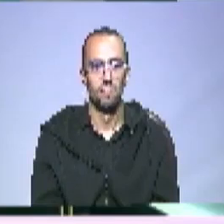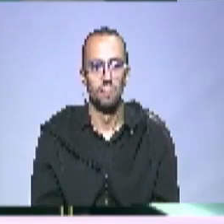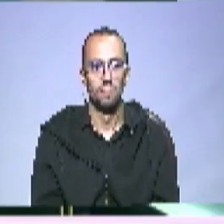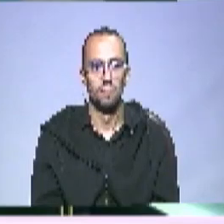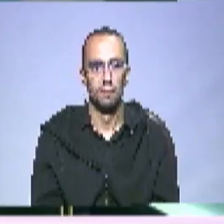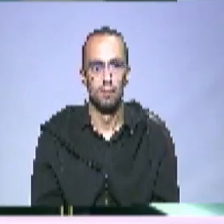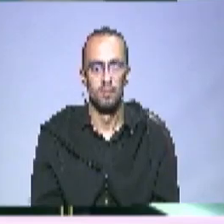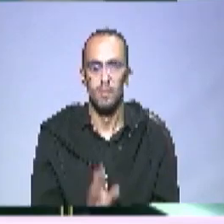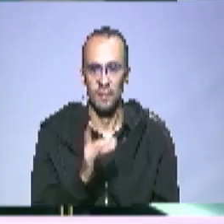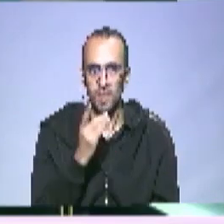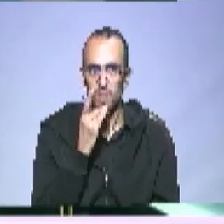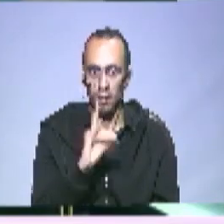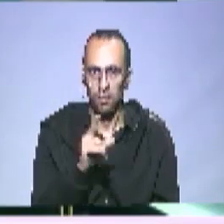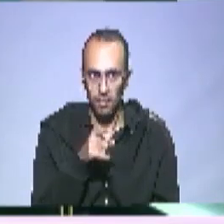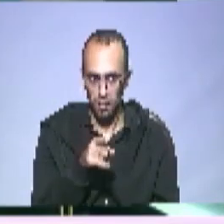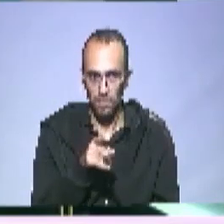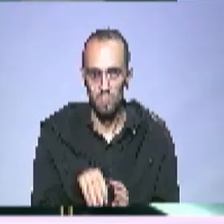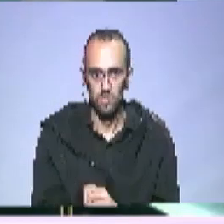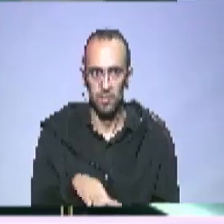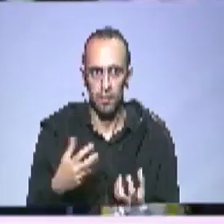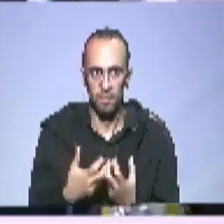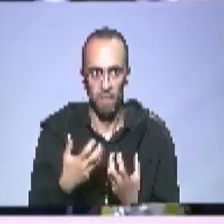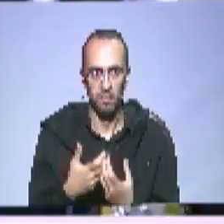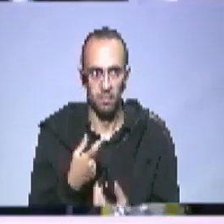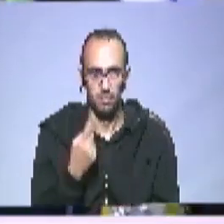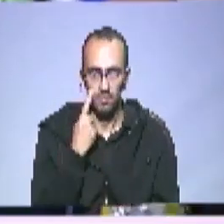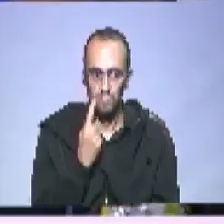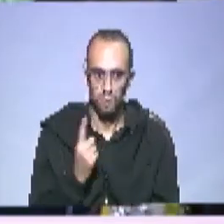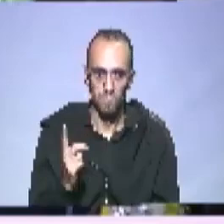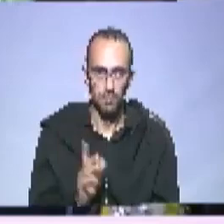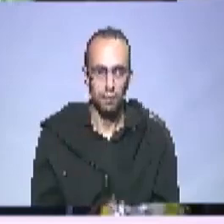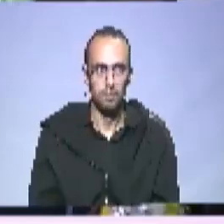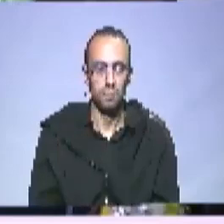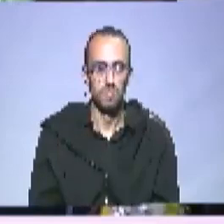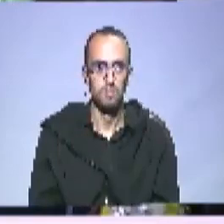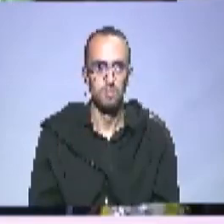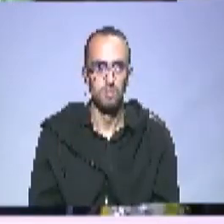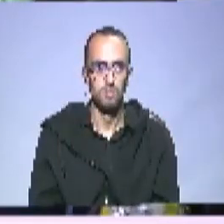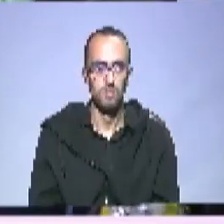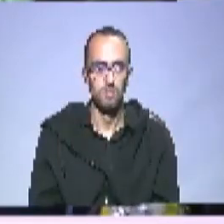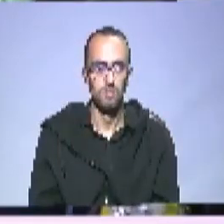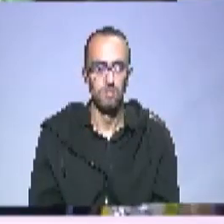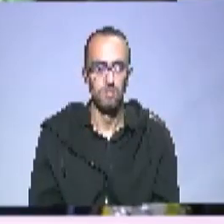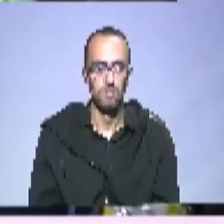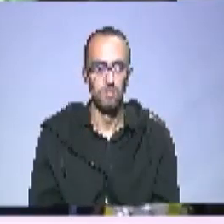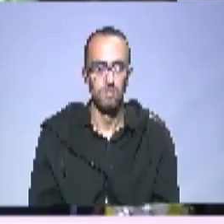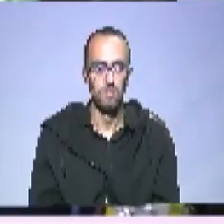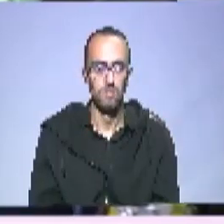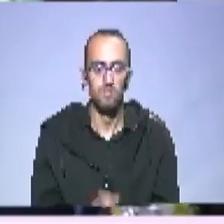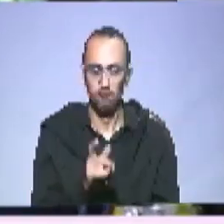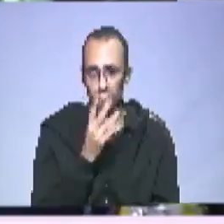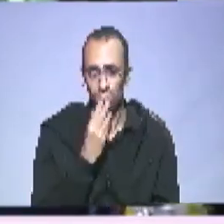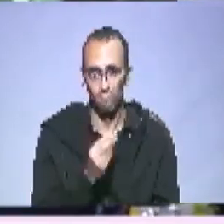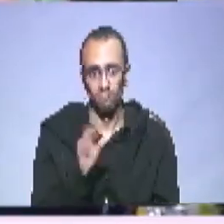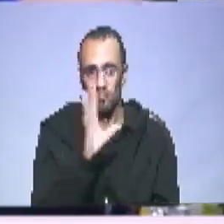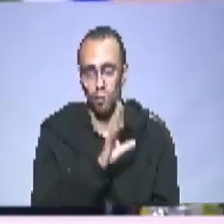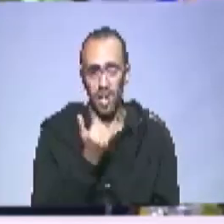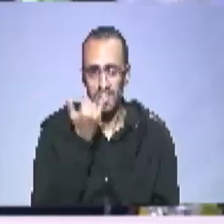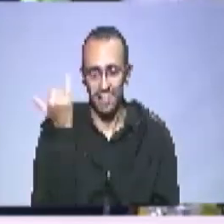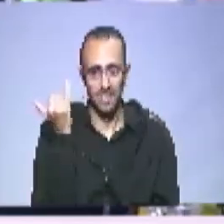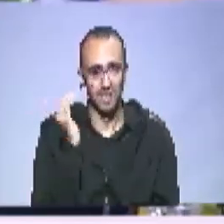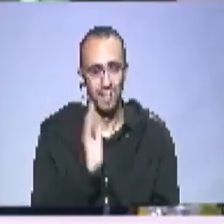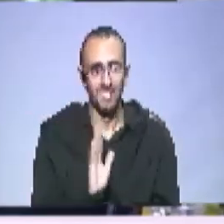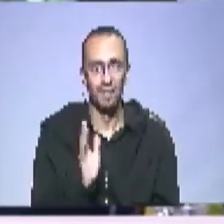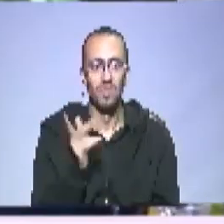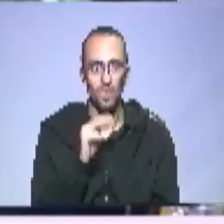هنجيب بقى الكولسلو ده اللي هو بقى شكله كده زي ما انت شايفه كده بالجمال الامور ده كده. ده كولسلو امور،